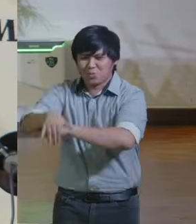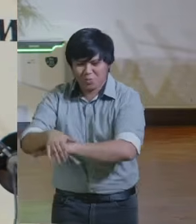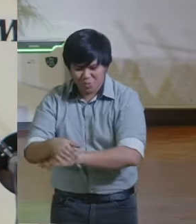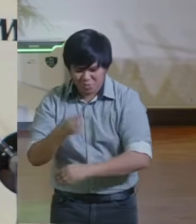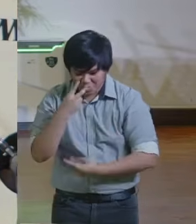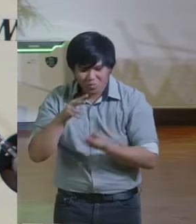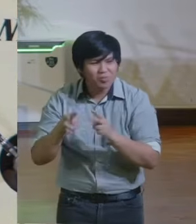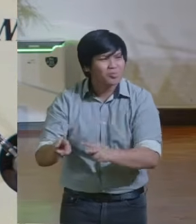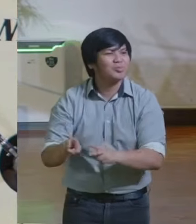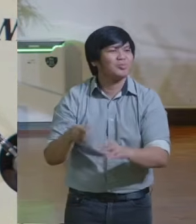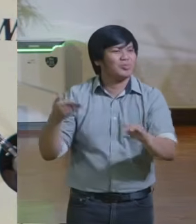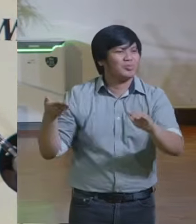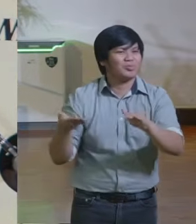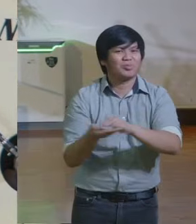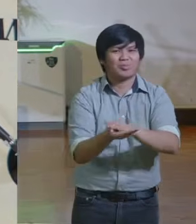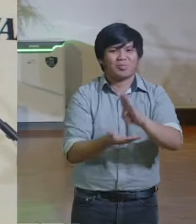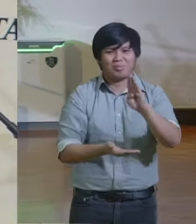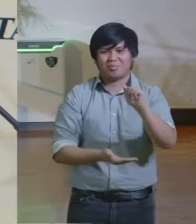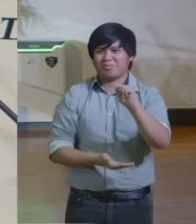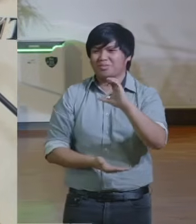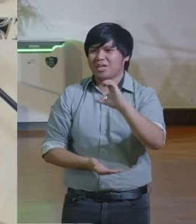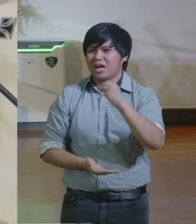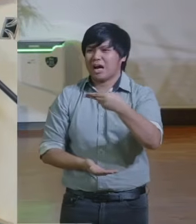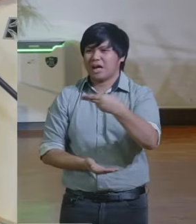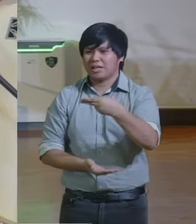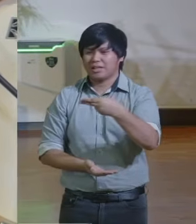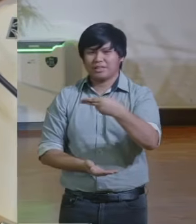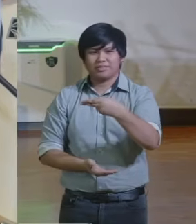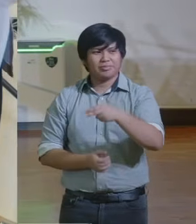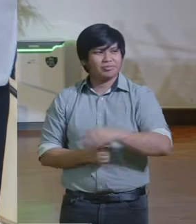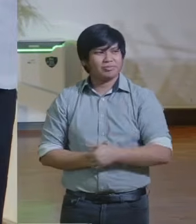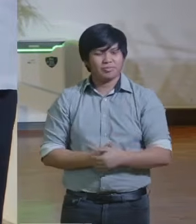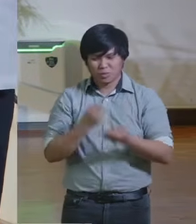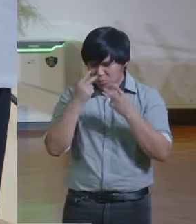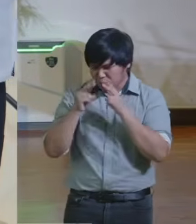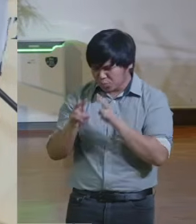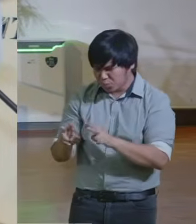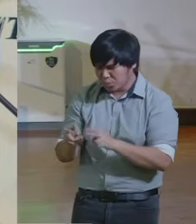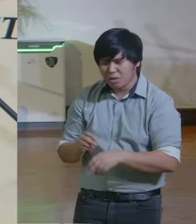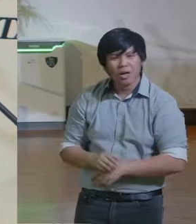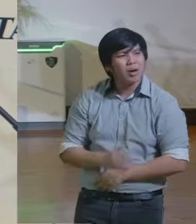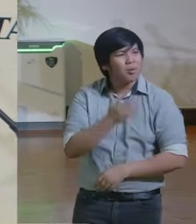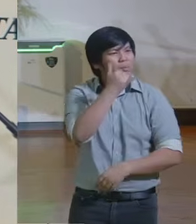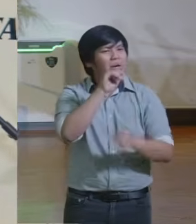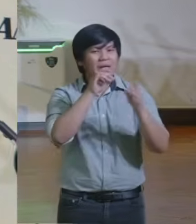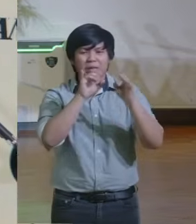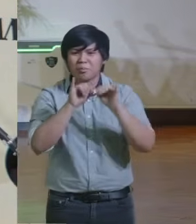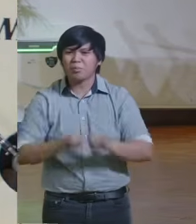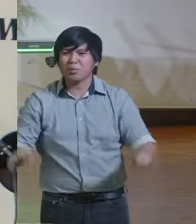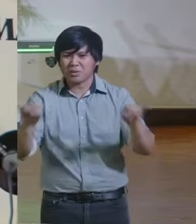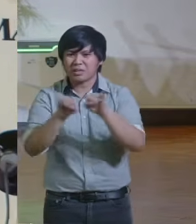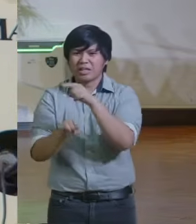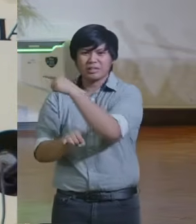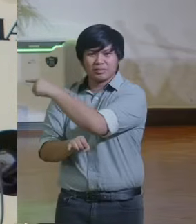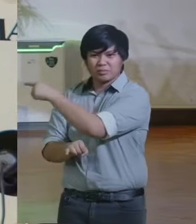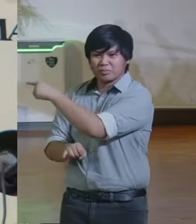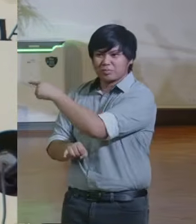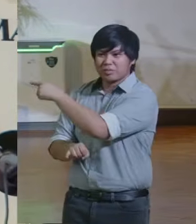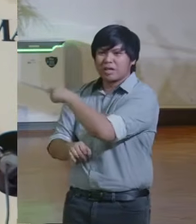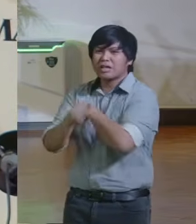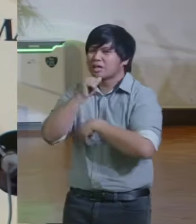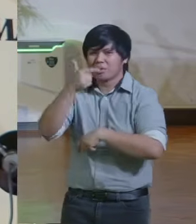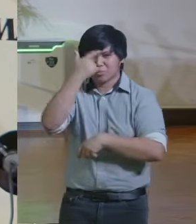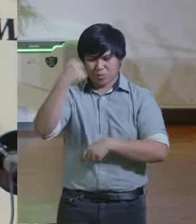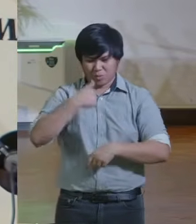puntod. Nakita ko po ang kanyang burial place. Bakit po importante yon sa akin? Hindi dahil lamang